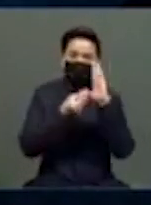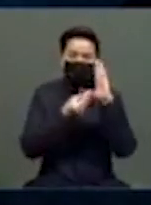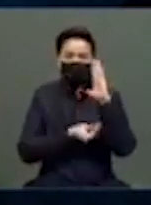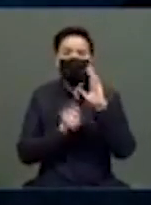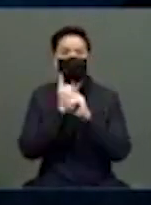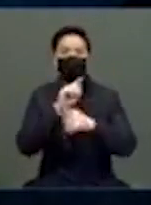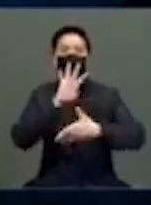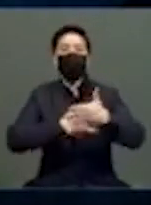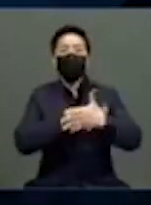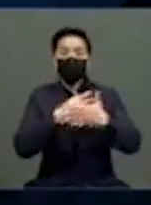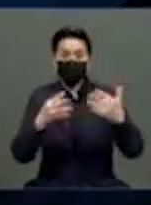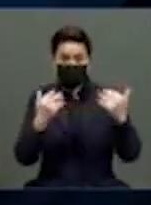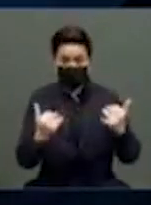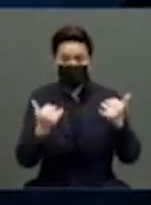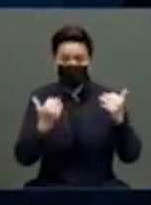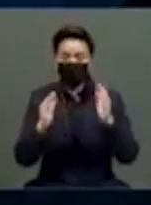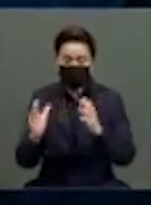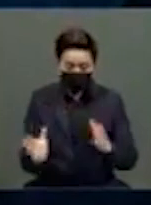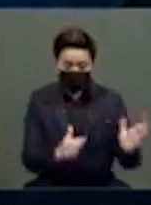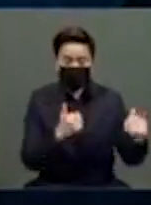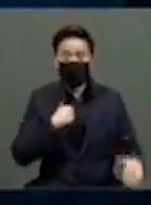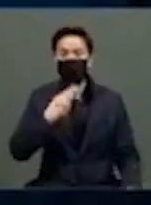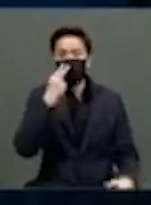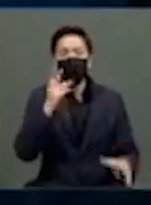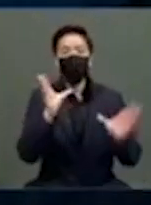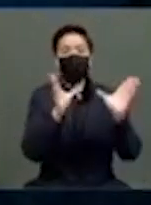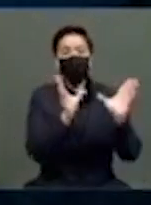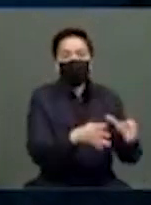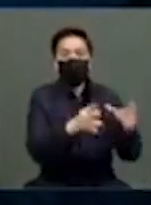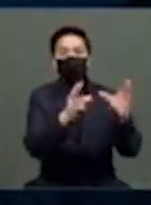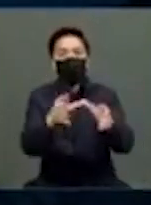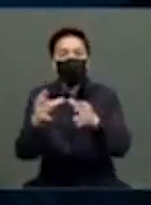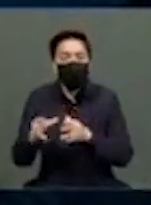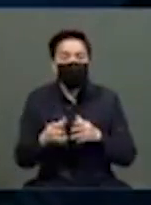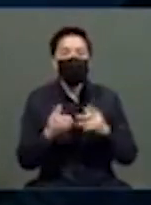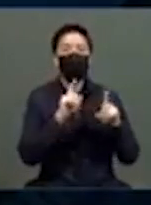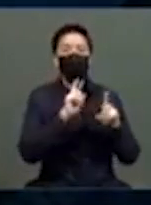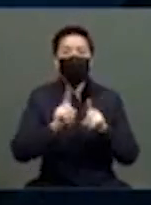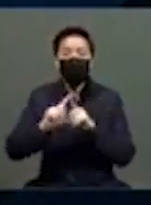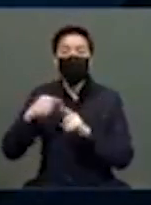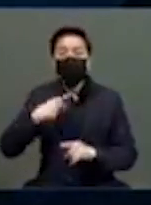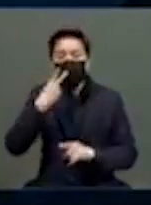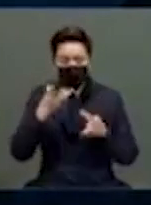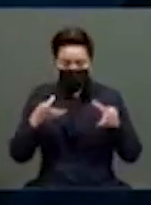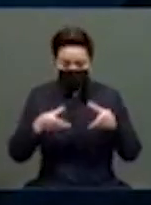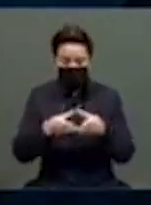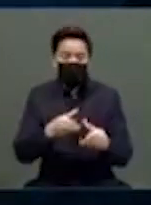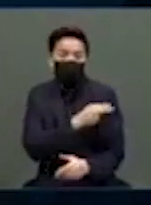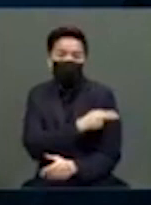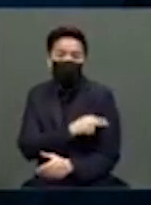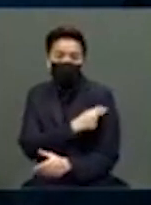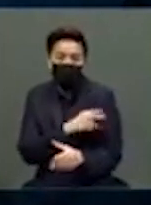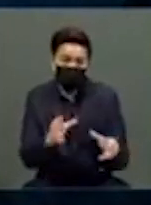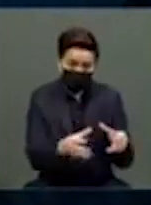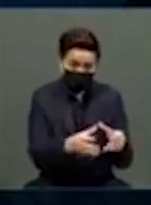ตามแผนที่ว่านี้นะครับมาดูในกลุ่มต่างๆล่ะเป็นยังไงบ้างนะครับก็พบว่าบุคลากรทางการแพทย์